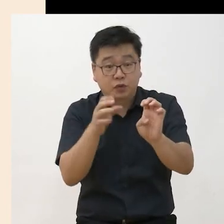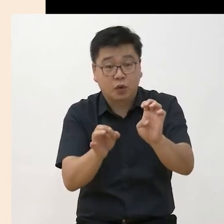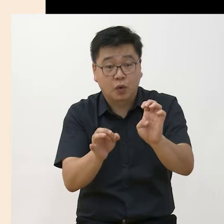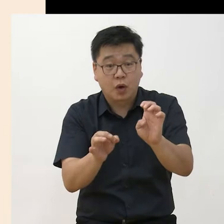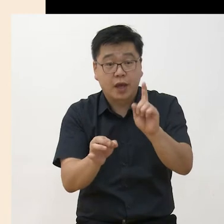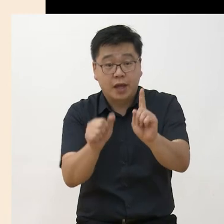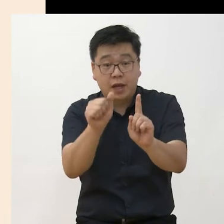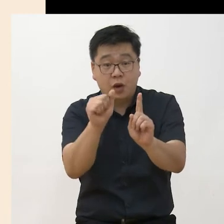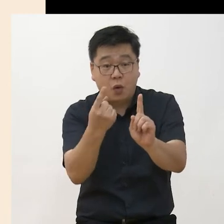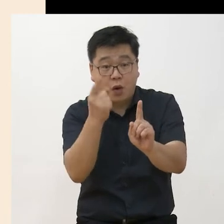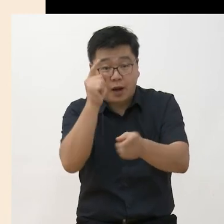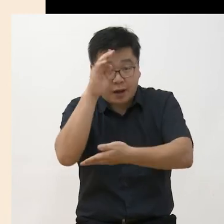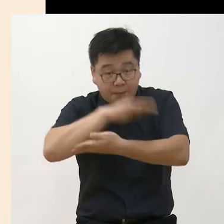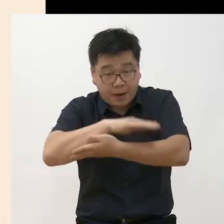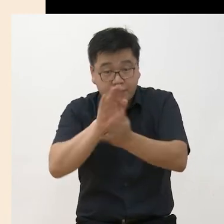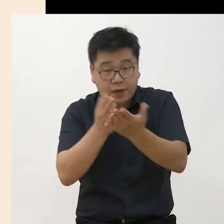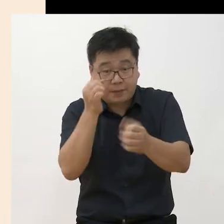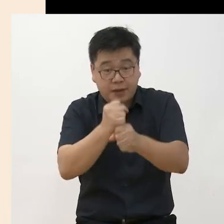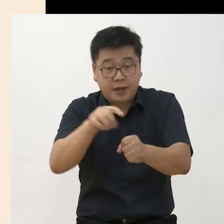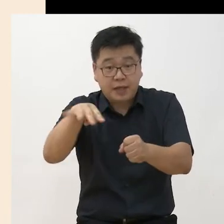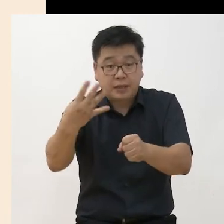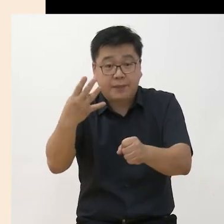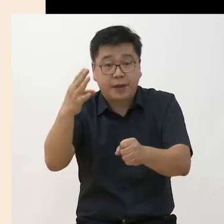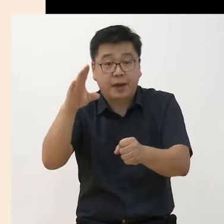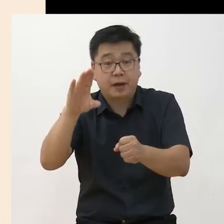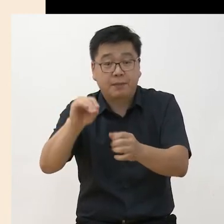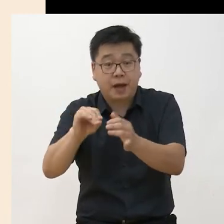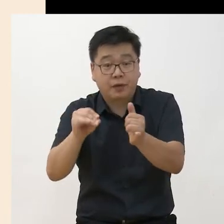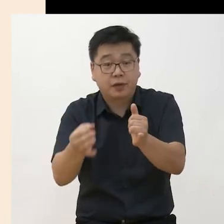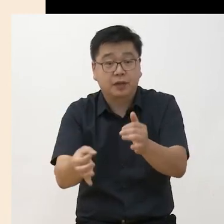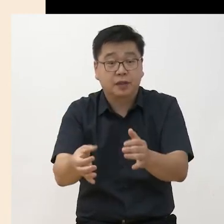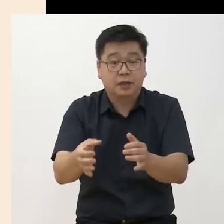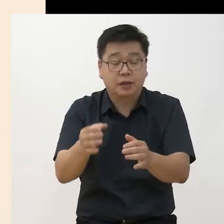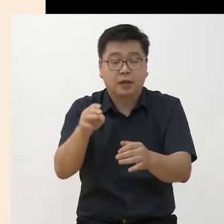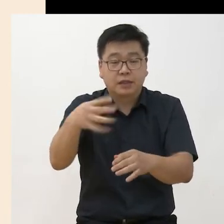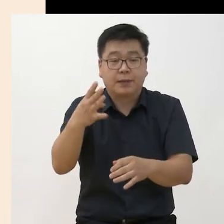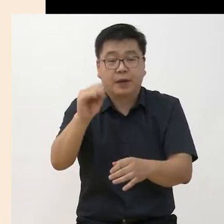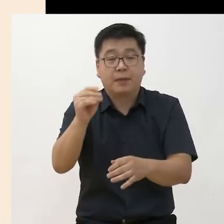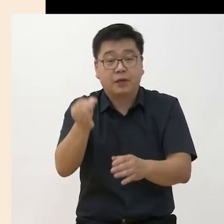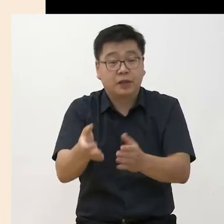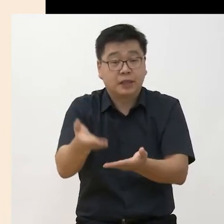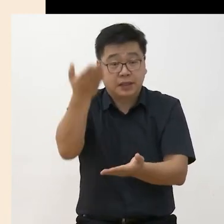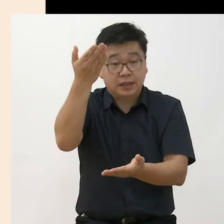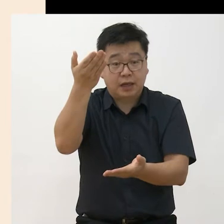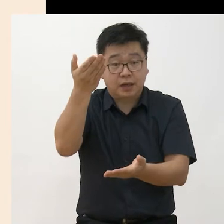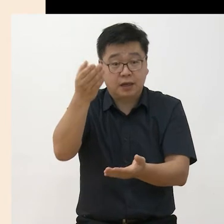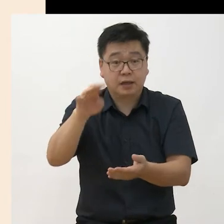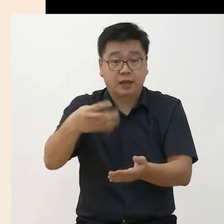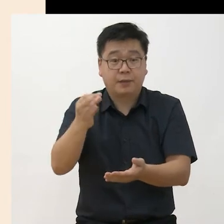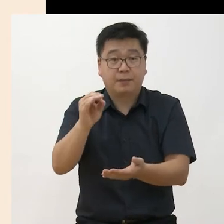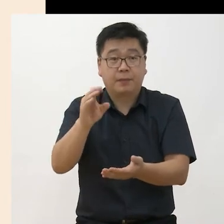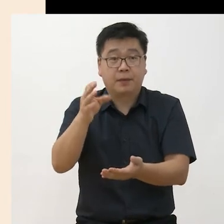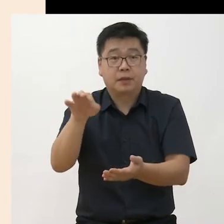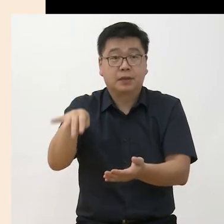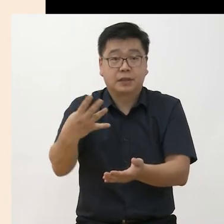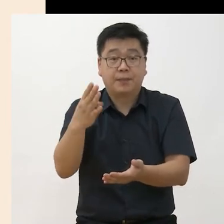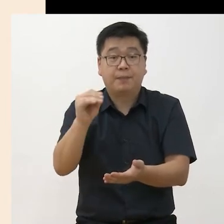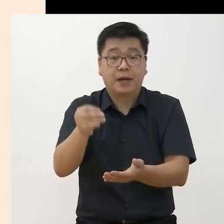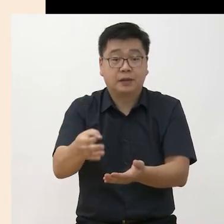원 이상이라고 이렇게 좀 표기를 해 있는데요. 이게 그 최소 금액입니다. 그러니까 예를 들어서 이제